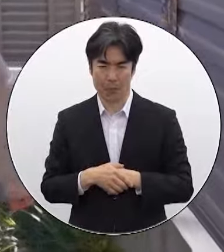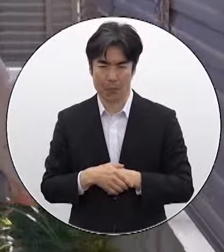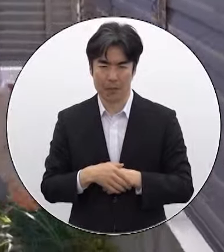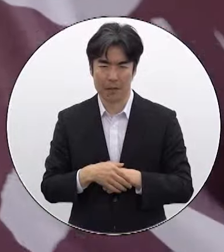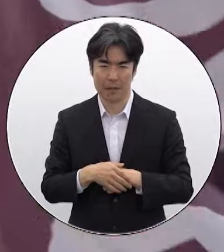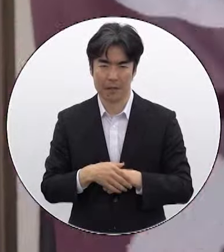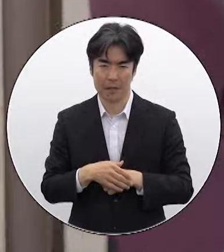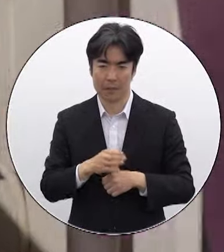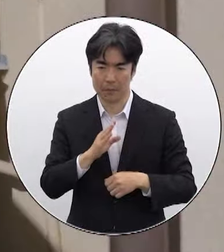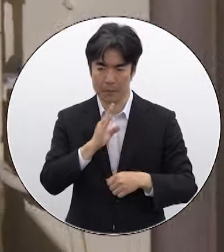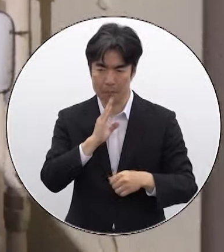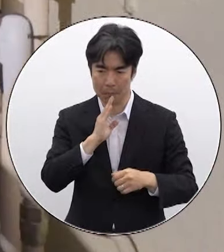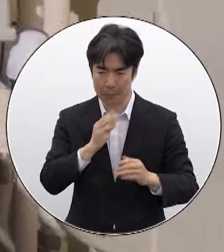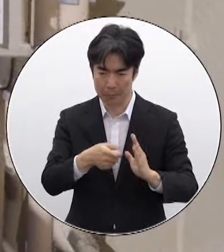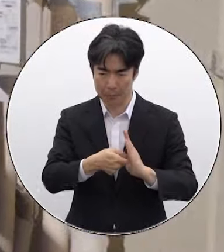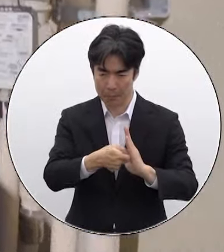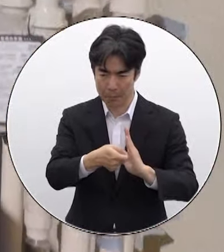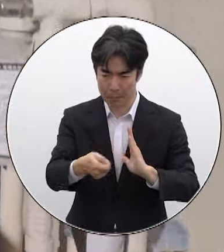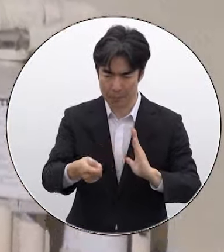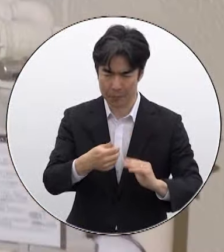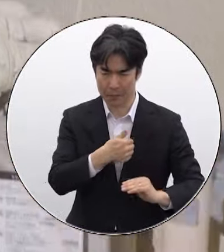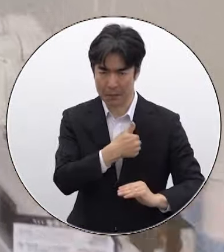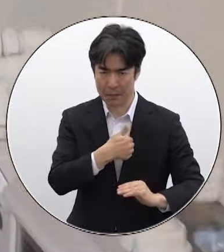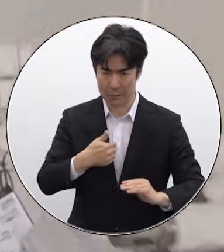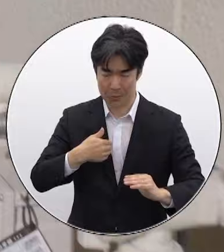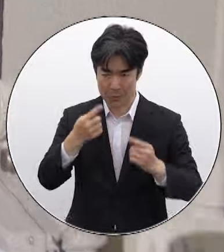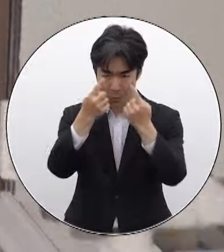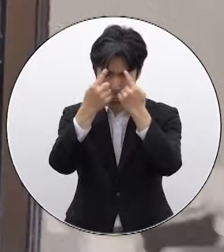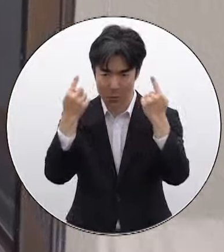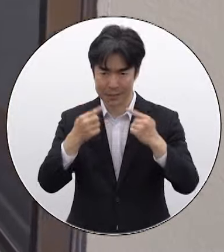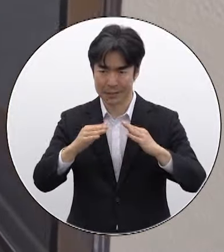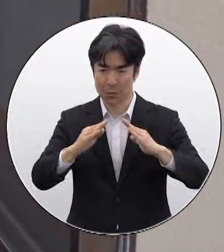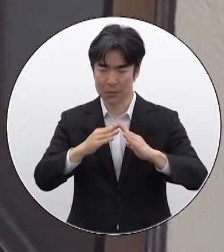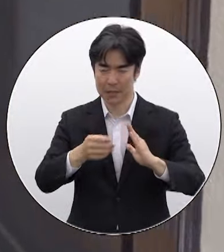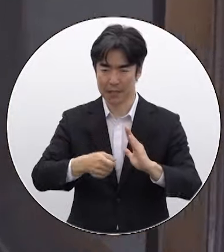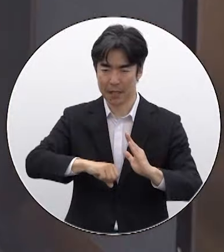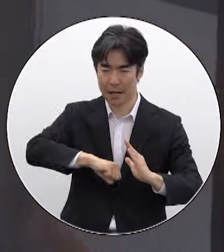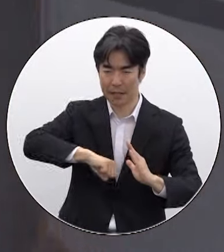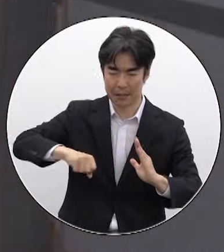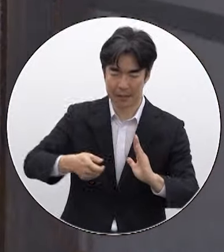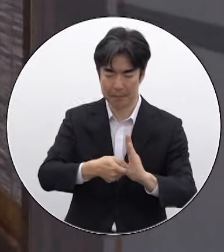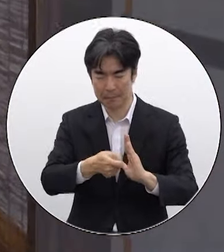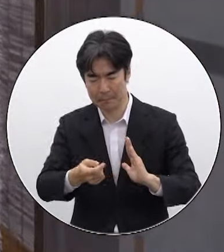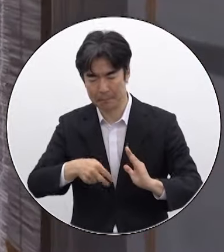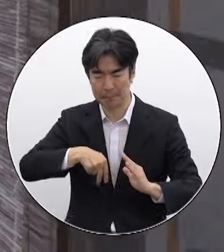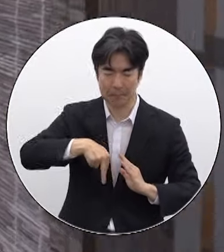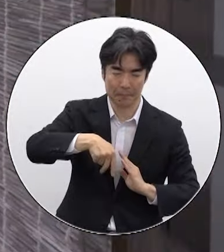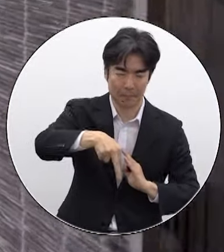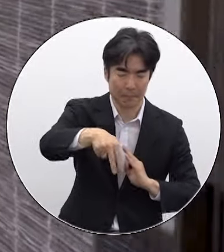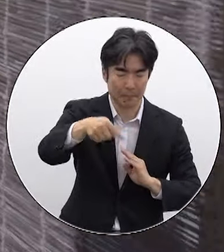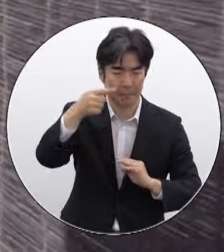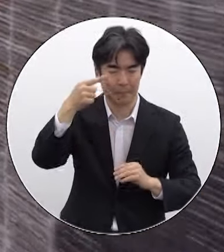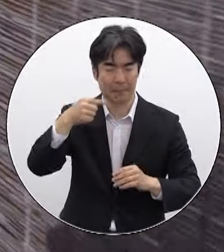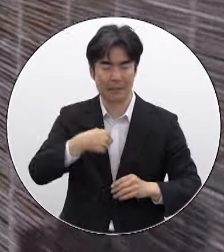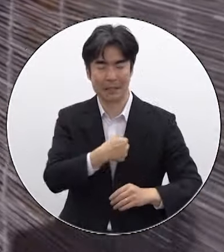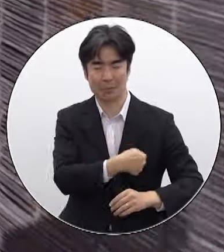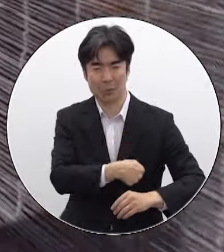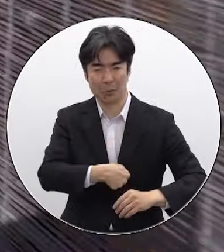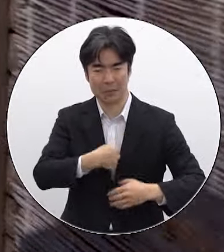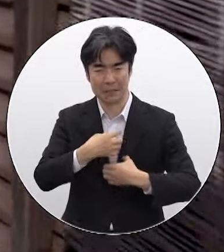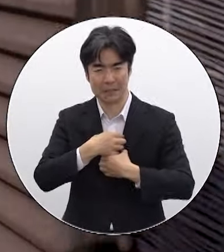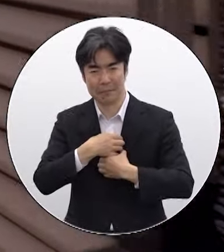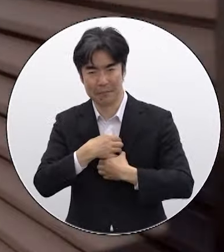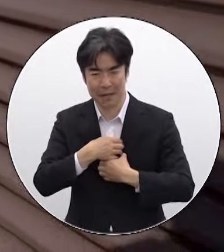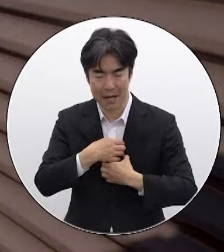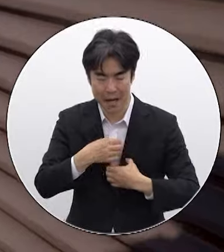これは本当に入ってきて大丈夫ですかね。お家の庭に勝手に入ってきてしまってるような気分なんです